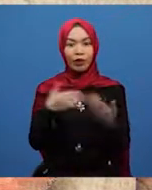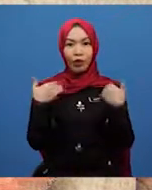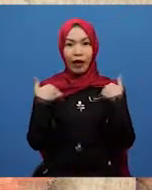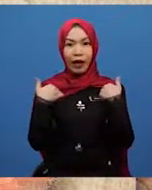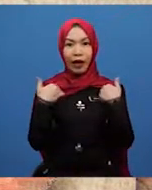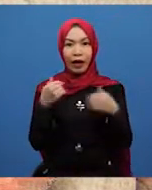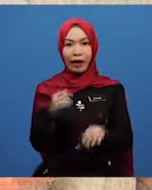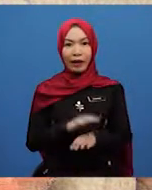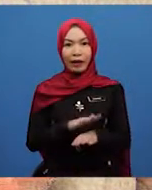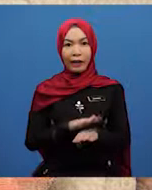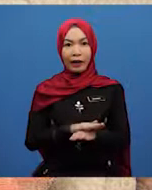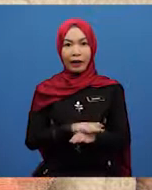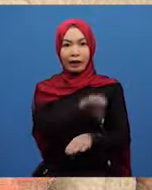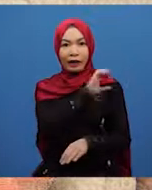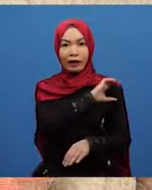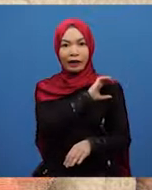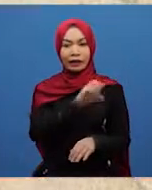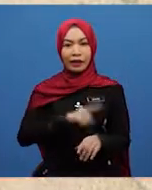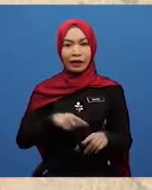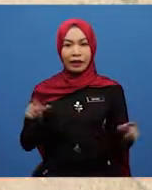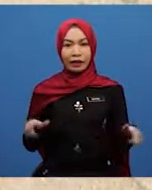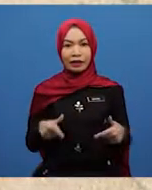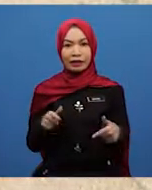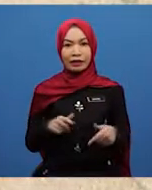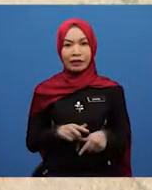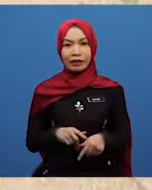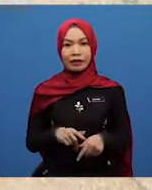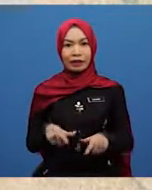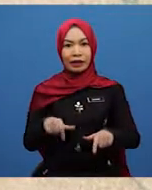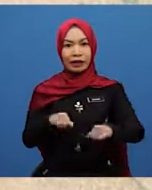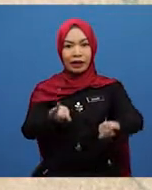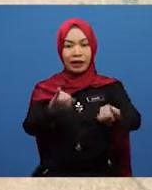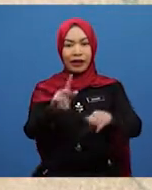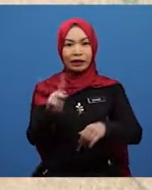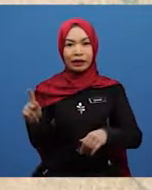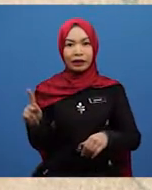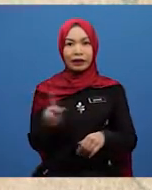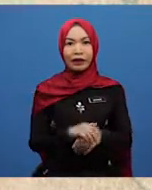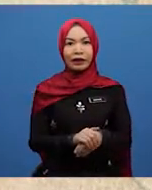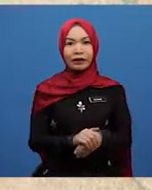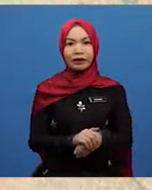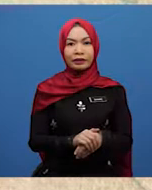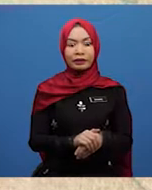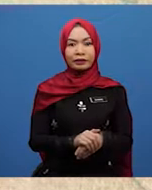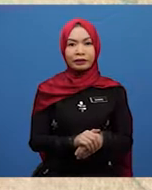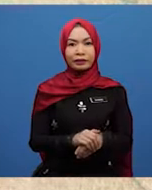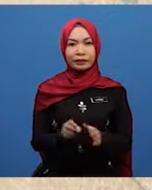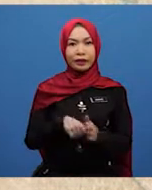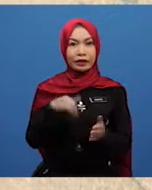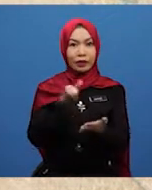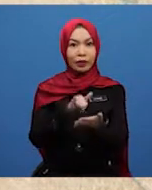ia berlaku secara beransur-ansur Hai Selain itu letak brancher barat yang